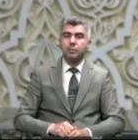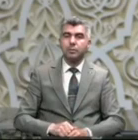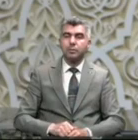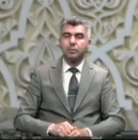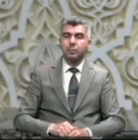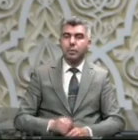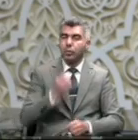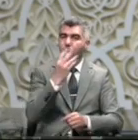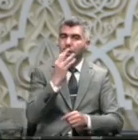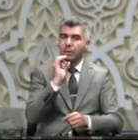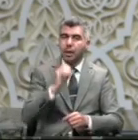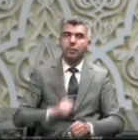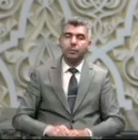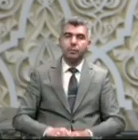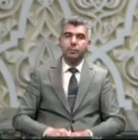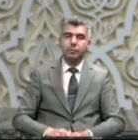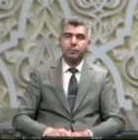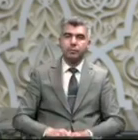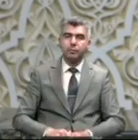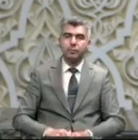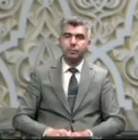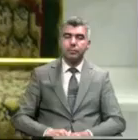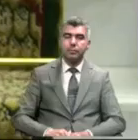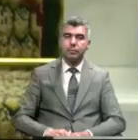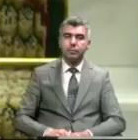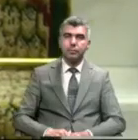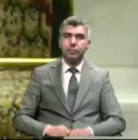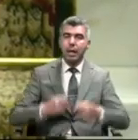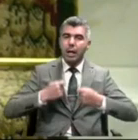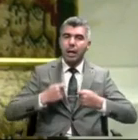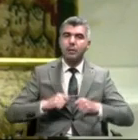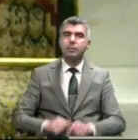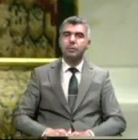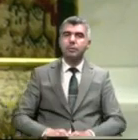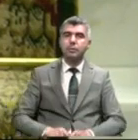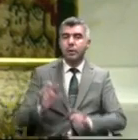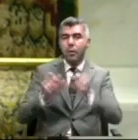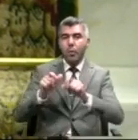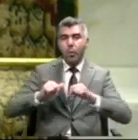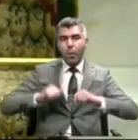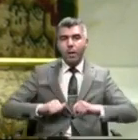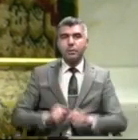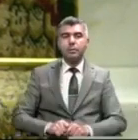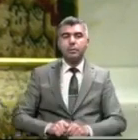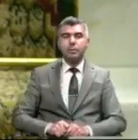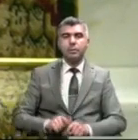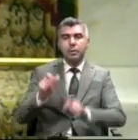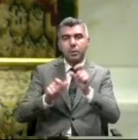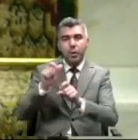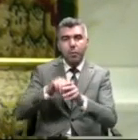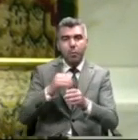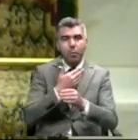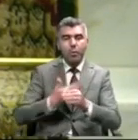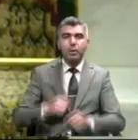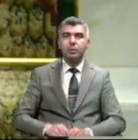الفريق الاشتراكي تفضل رئيس المحترم السيده الوزيرين الساده والساده المستشارون